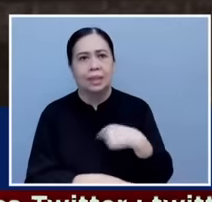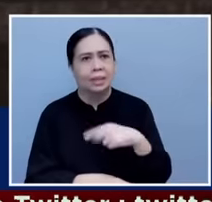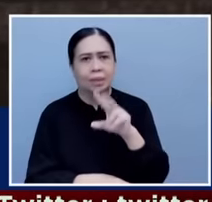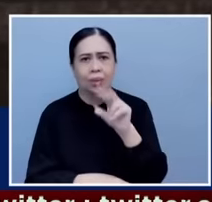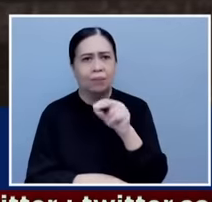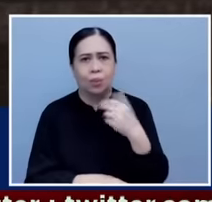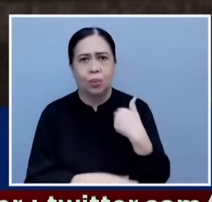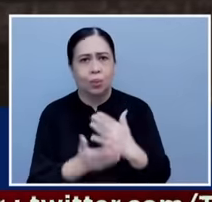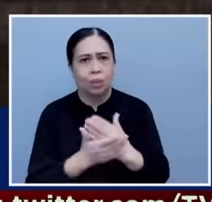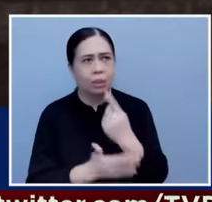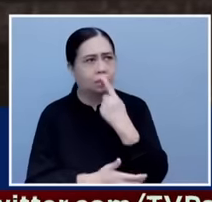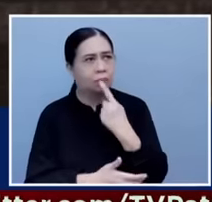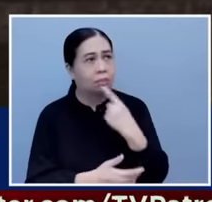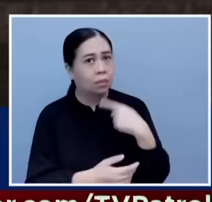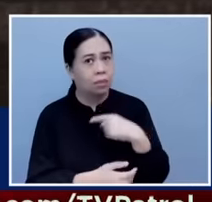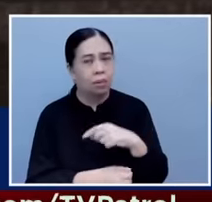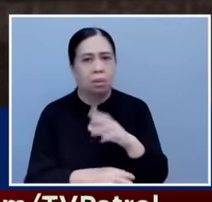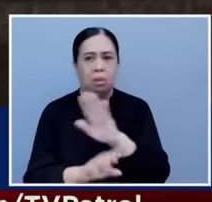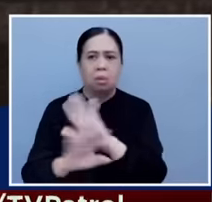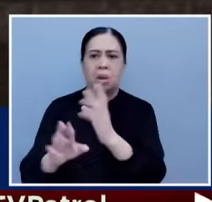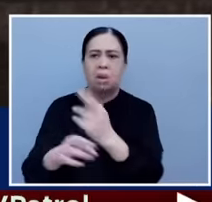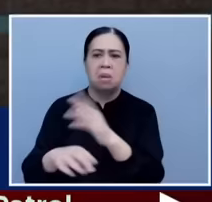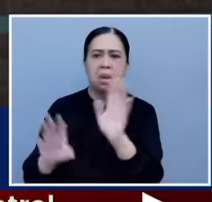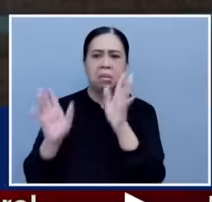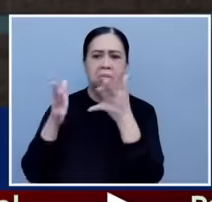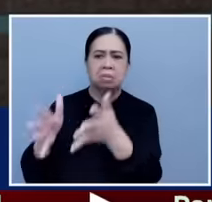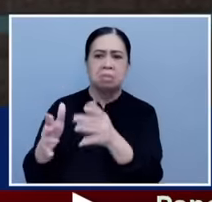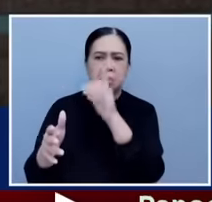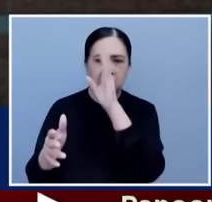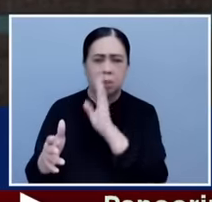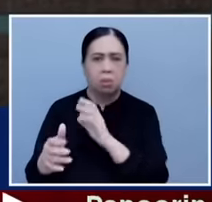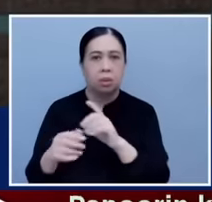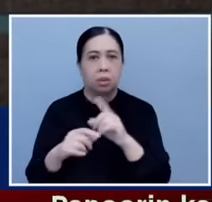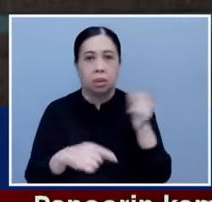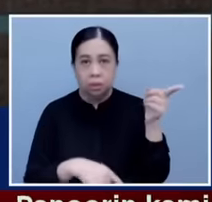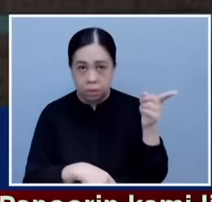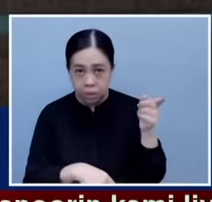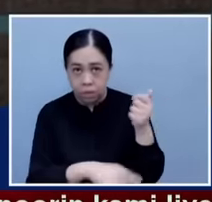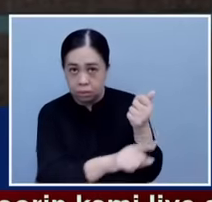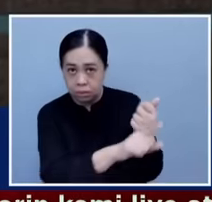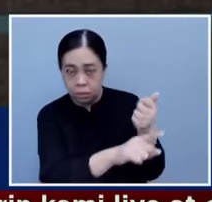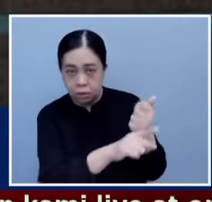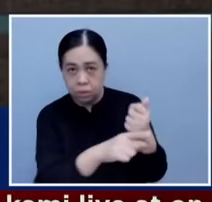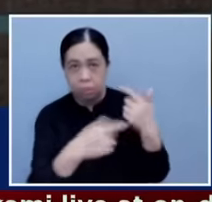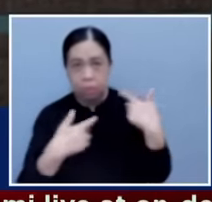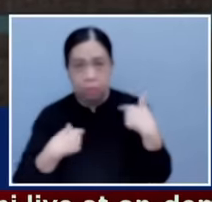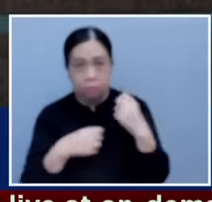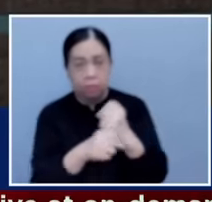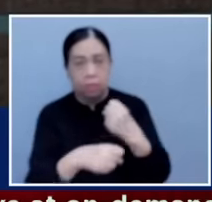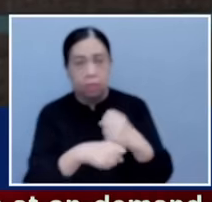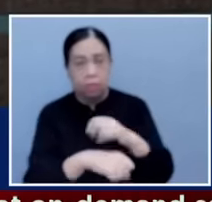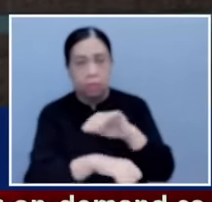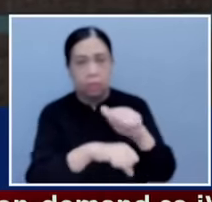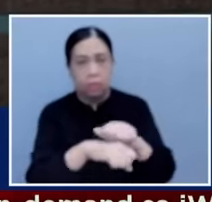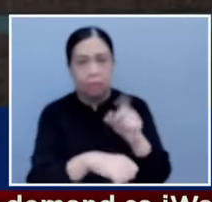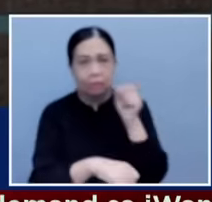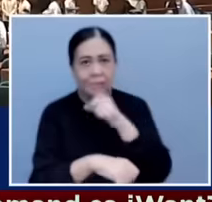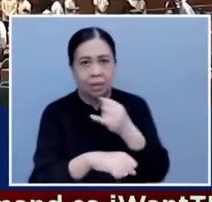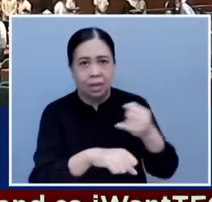to tell us not to repair that while they themselves have created these artificial